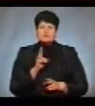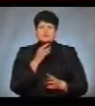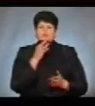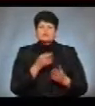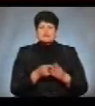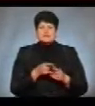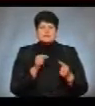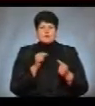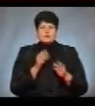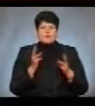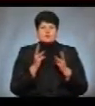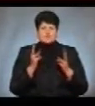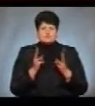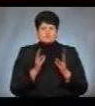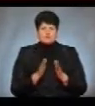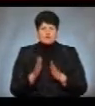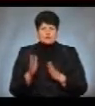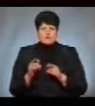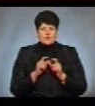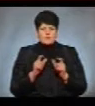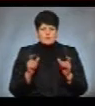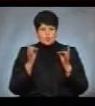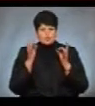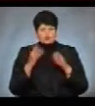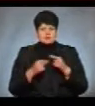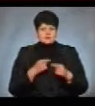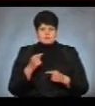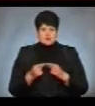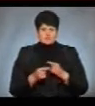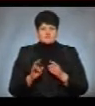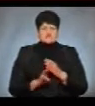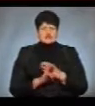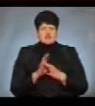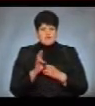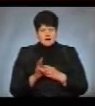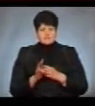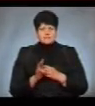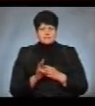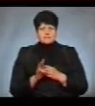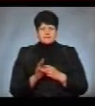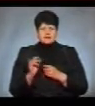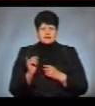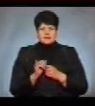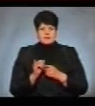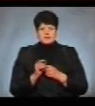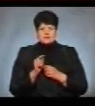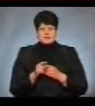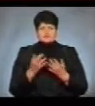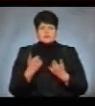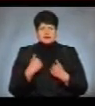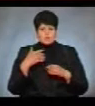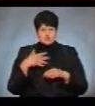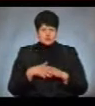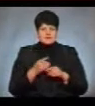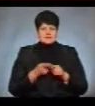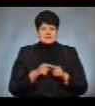за протипожежну безпеку в об'єктах культурної спадщини, в церквах? І, власне, так, наскільки я розумію, це